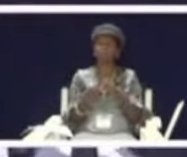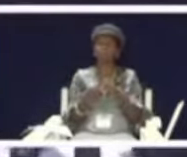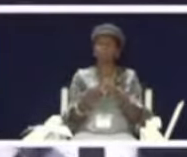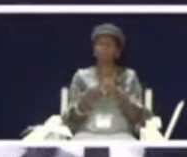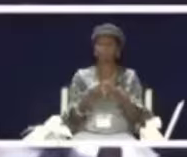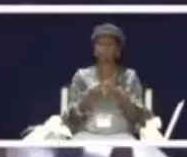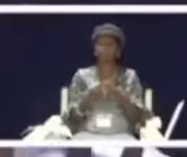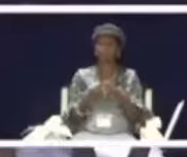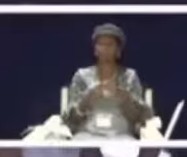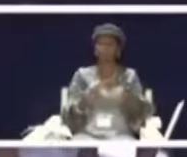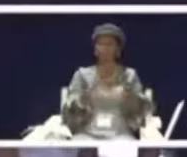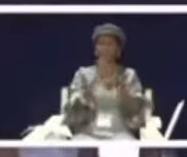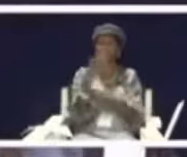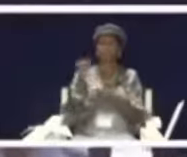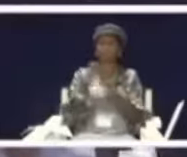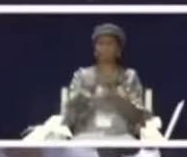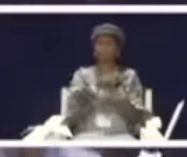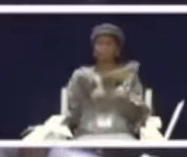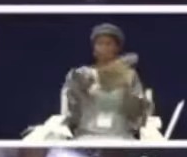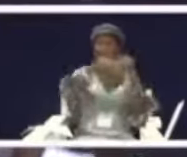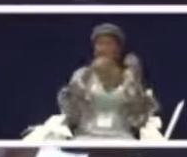Ọlọ́wọ́ gbọgbọrọ.